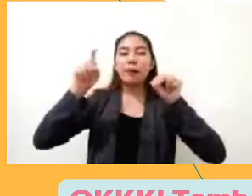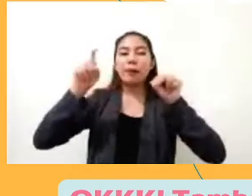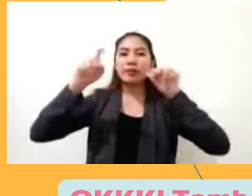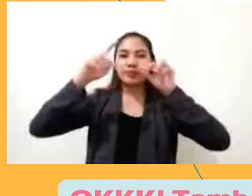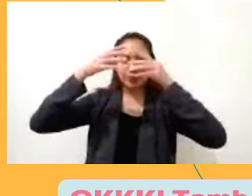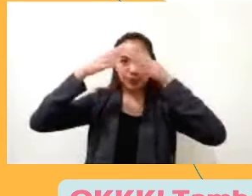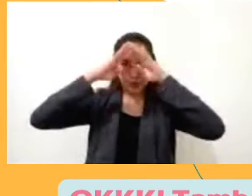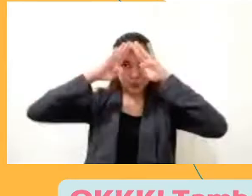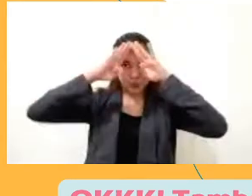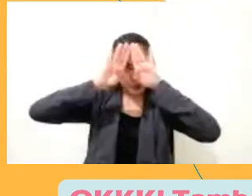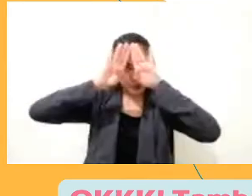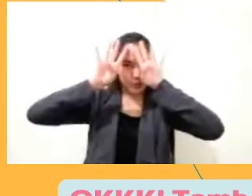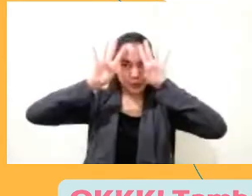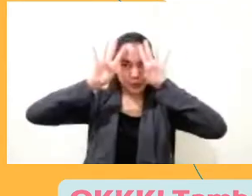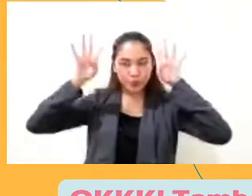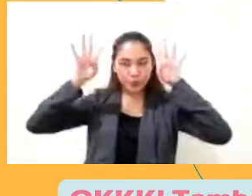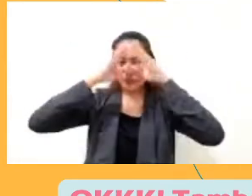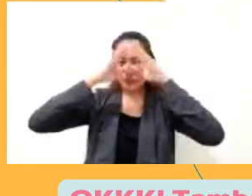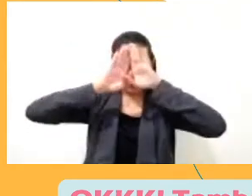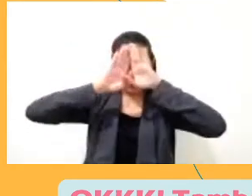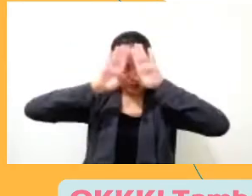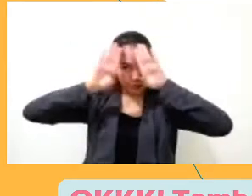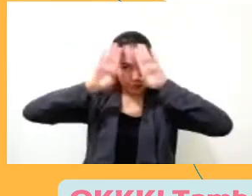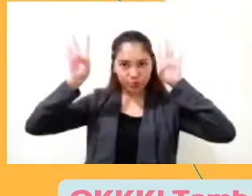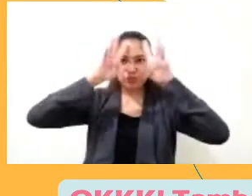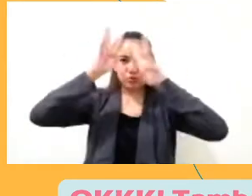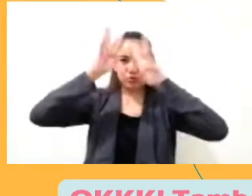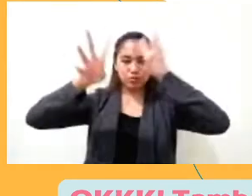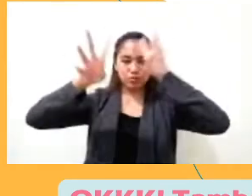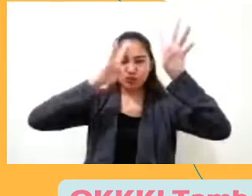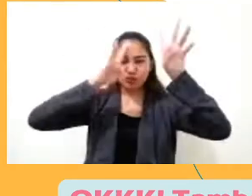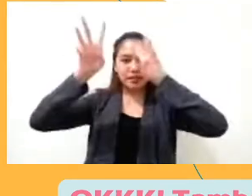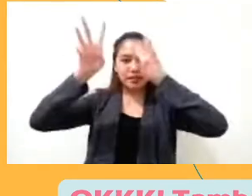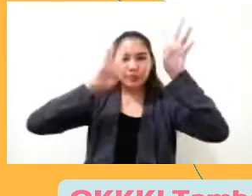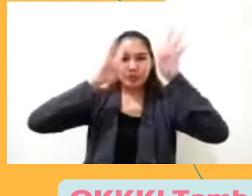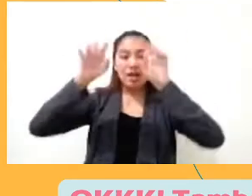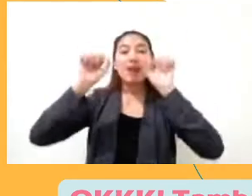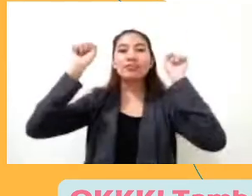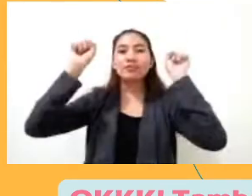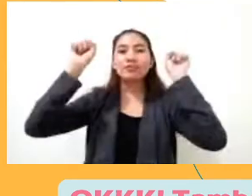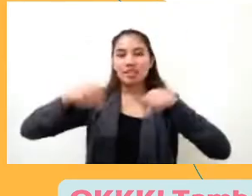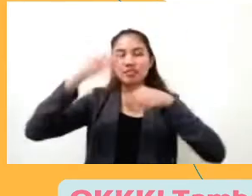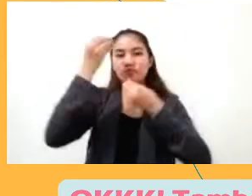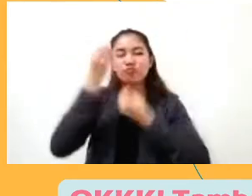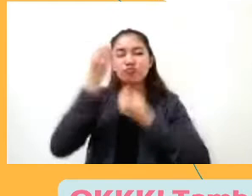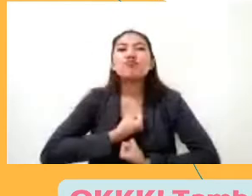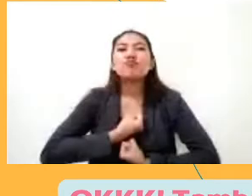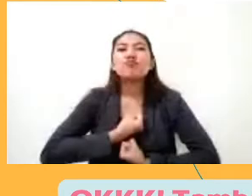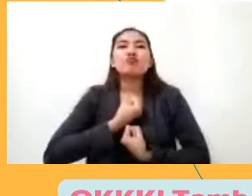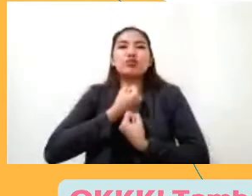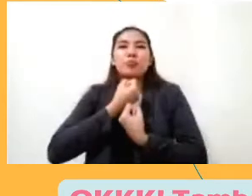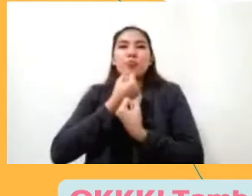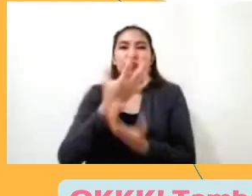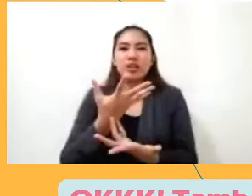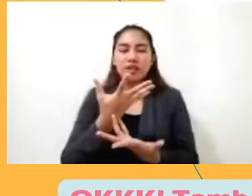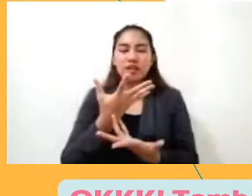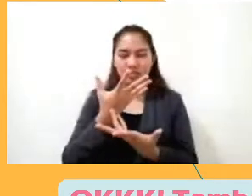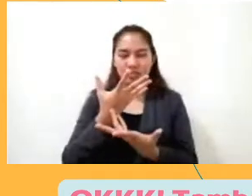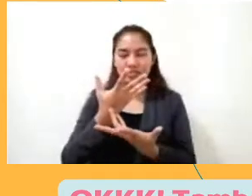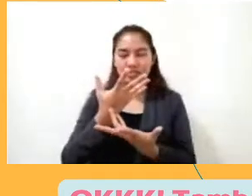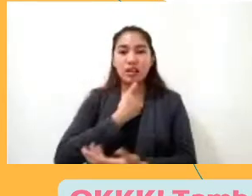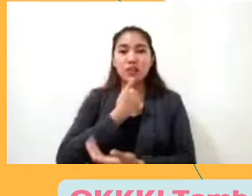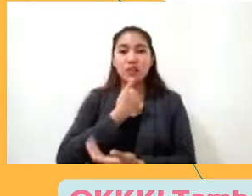mas malaya din nating maipaabot kung ano yung gusto nating sabihin. Okay, napaka-importante 'yon kasi kapag ka